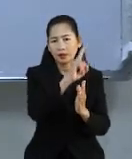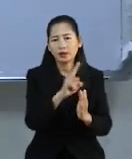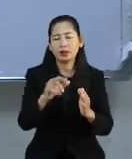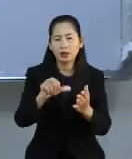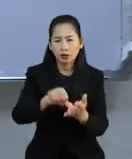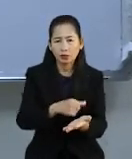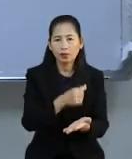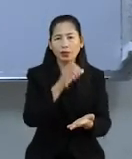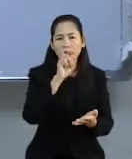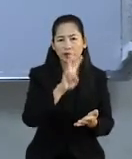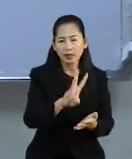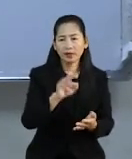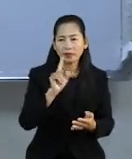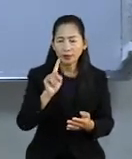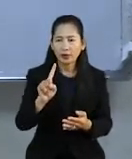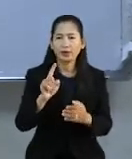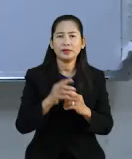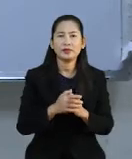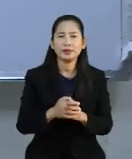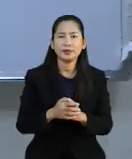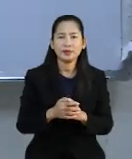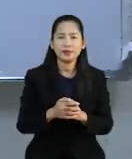nơi tầm bò tì xam sập mùi.